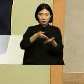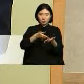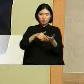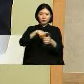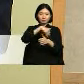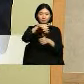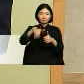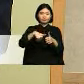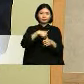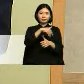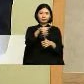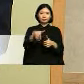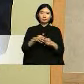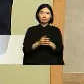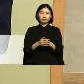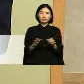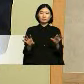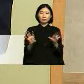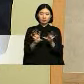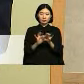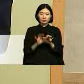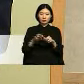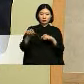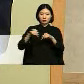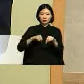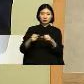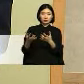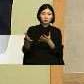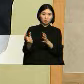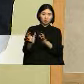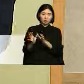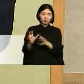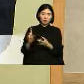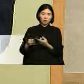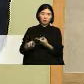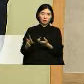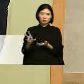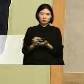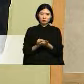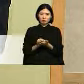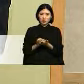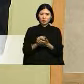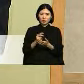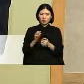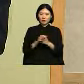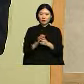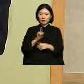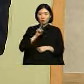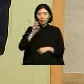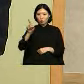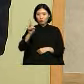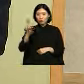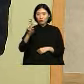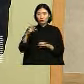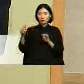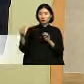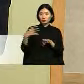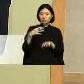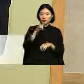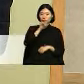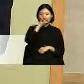것입니다 저 그렇다면 관련해서 정치권에 도 이 문제에 대한 소설을 좀 하신 것으로 알고 있습니다 어떤 값들을 좀 들어